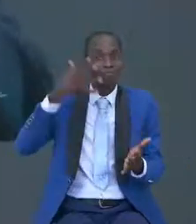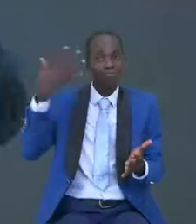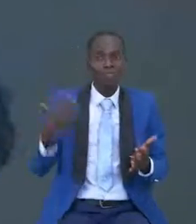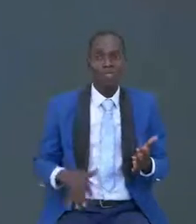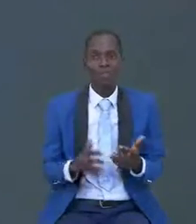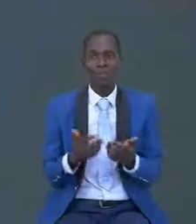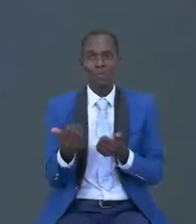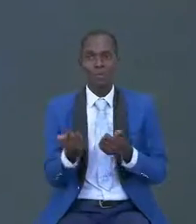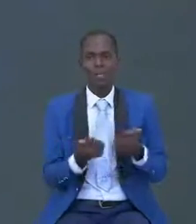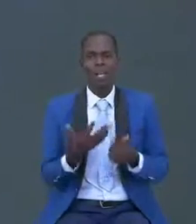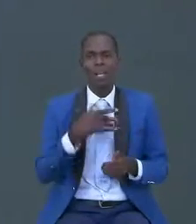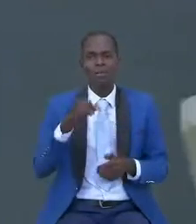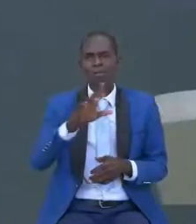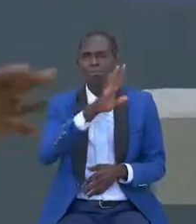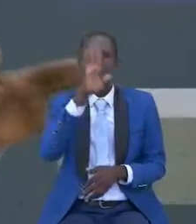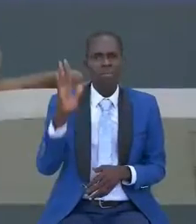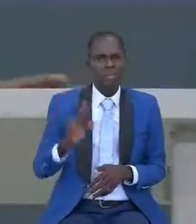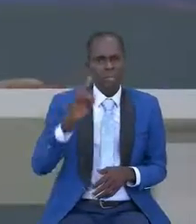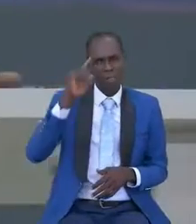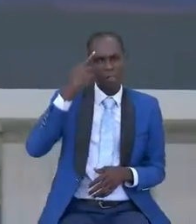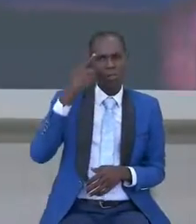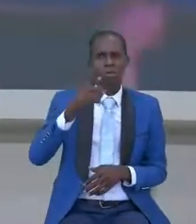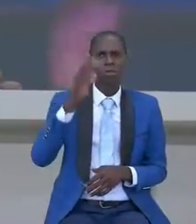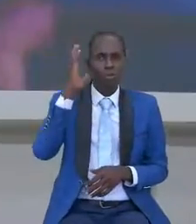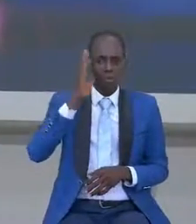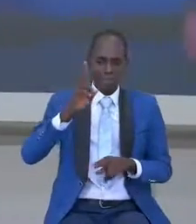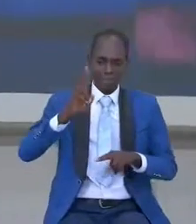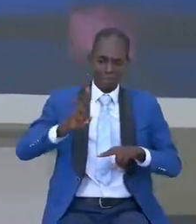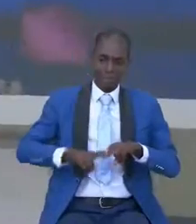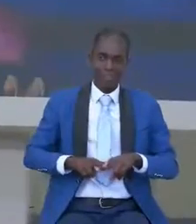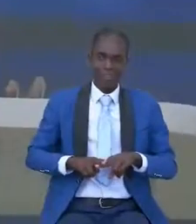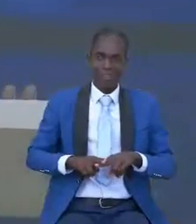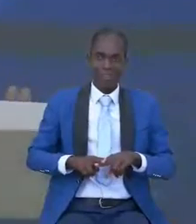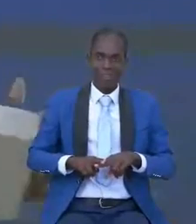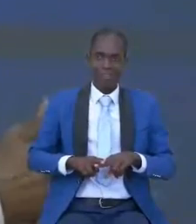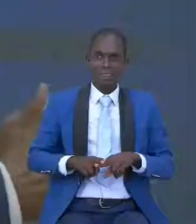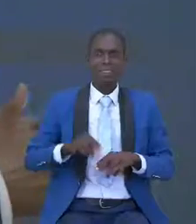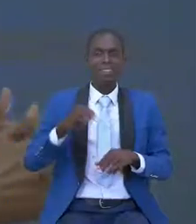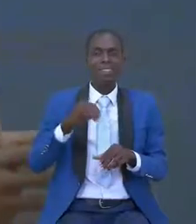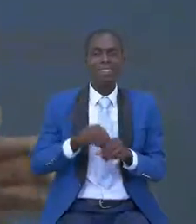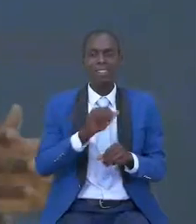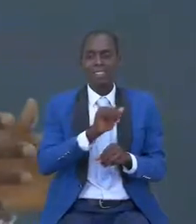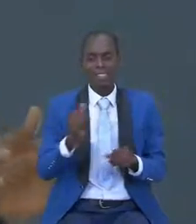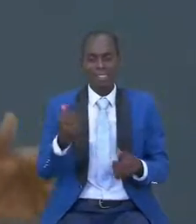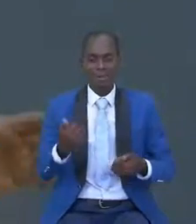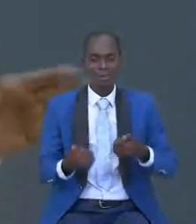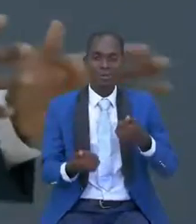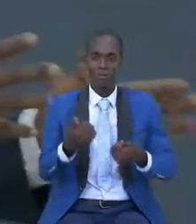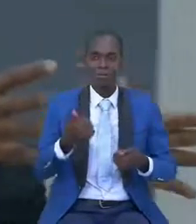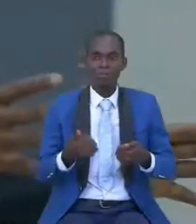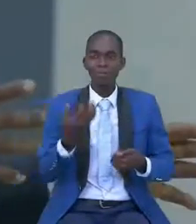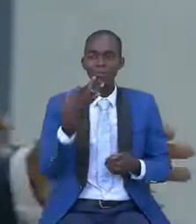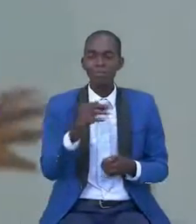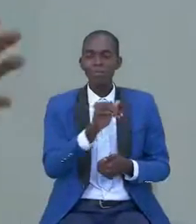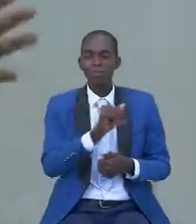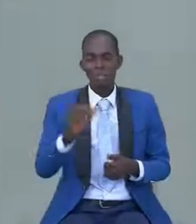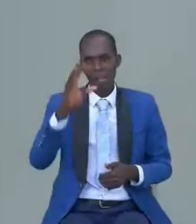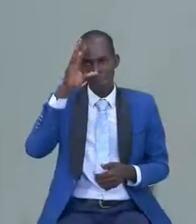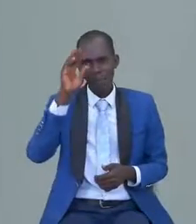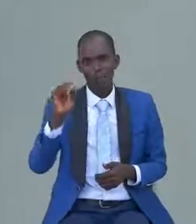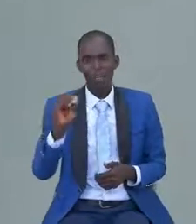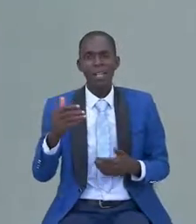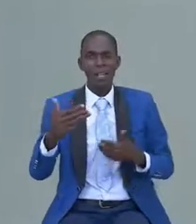tu n'as jamais pensé que tu vas même t'asseoir dans le véhicule d'un homme qui